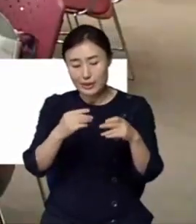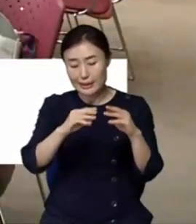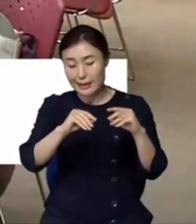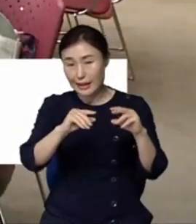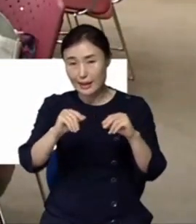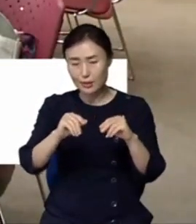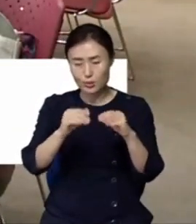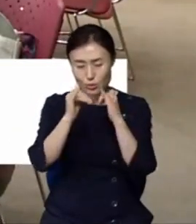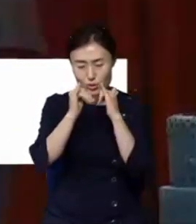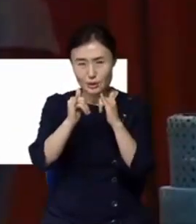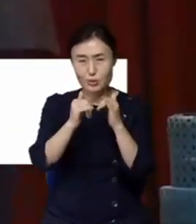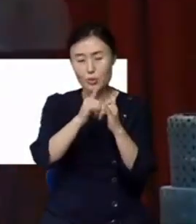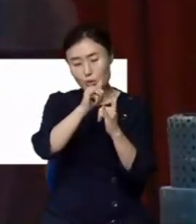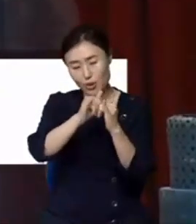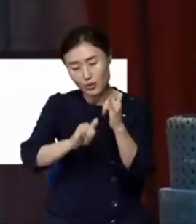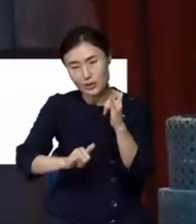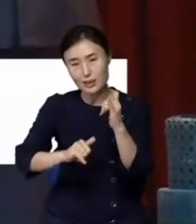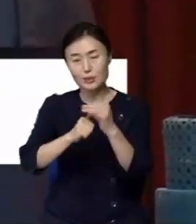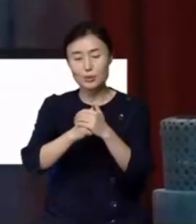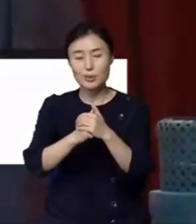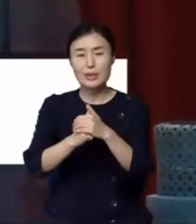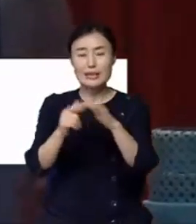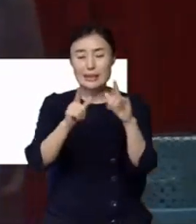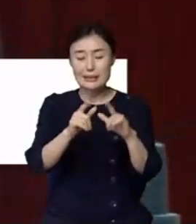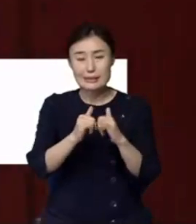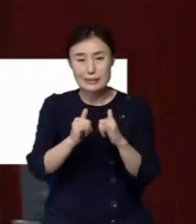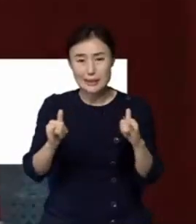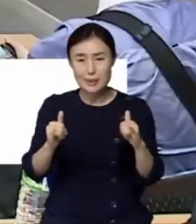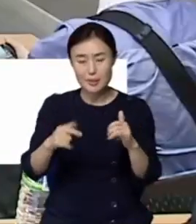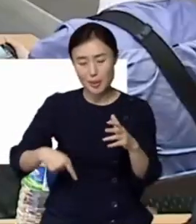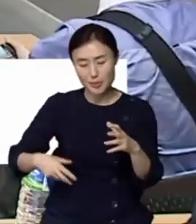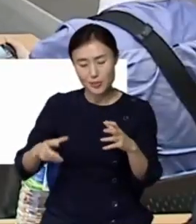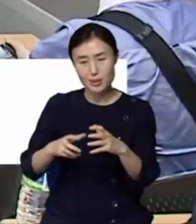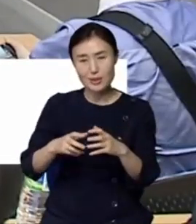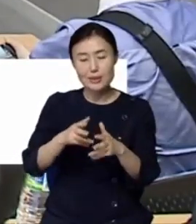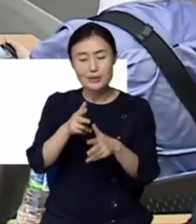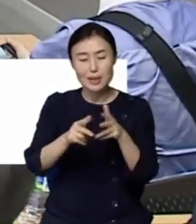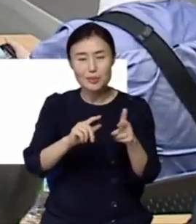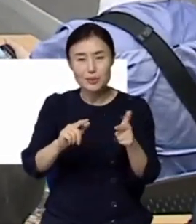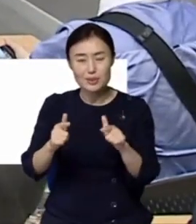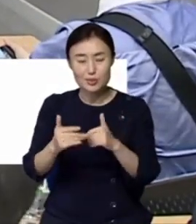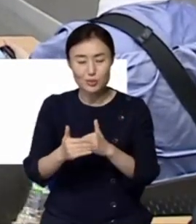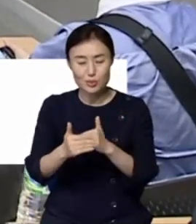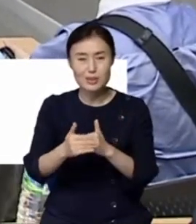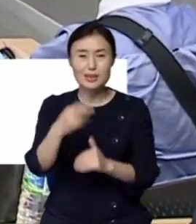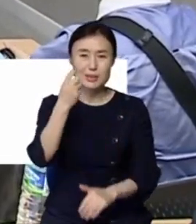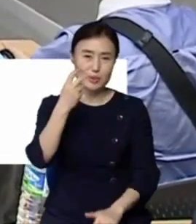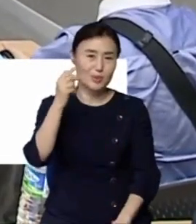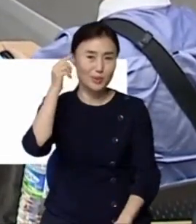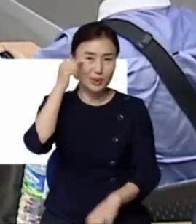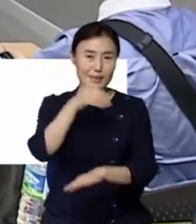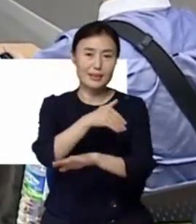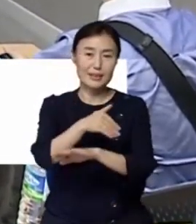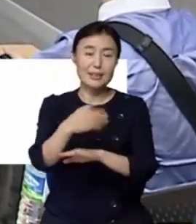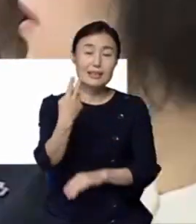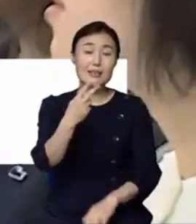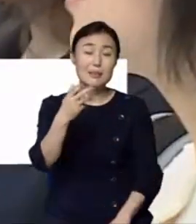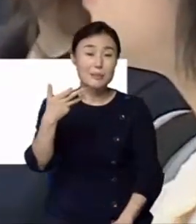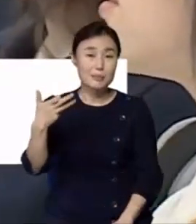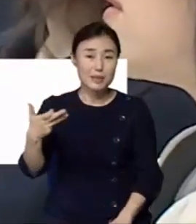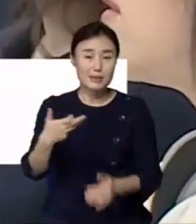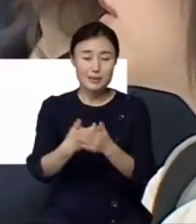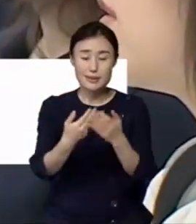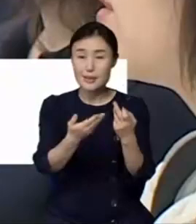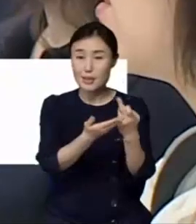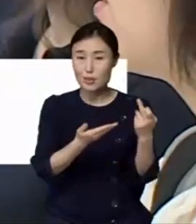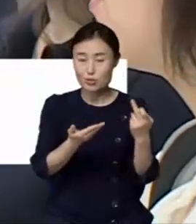지질명소와 역사문화명소, 지역주민협력사업 추진 현황 등을 살펴볼 예정이라고 밝혔습니다. 지난 2018년